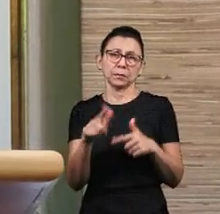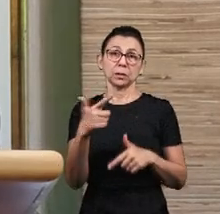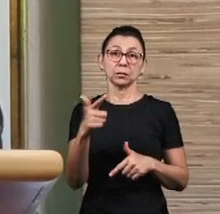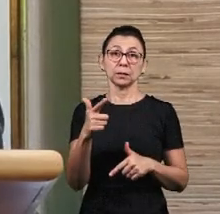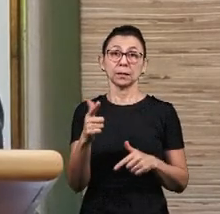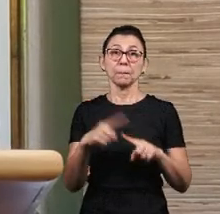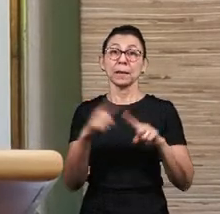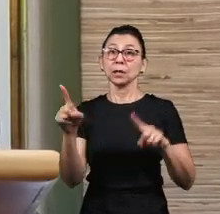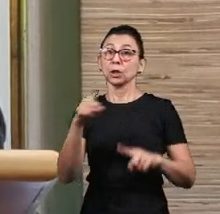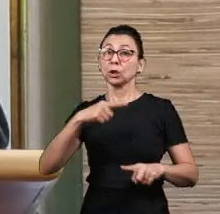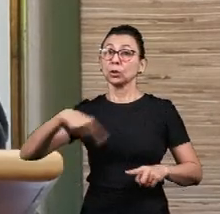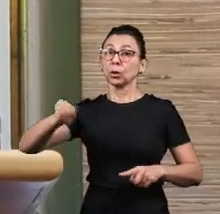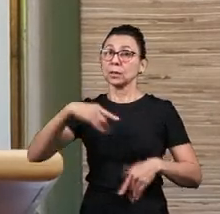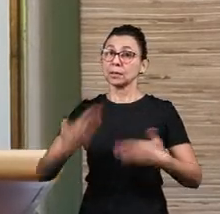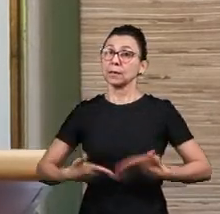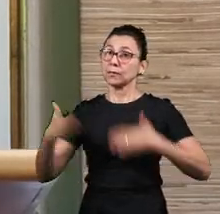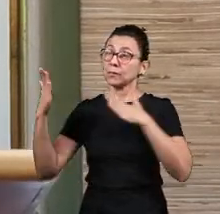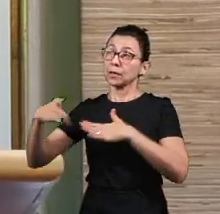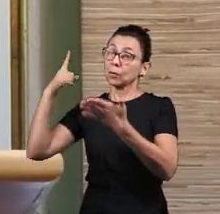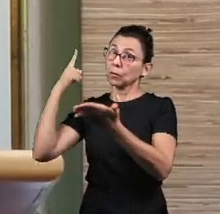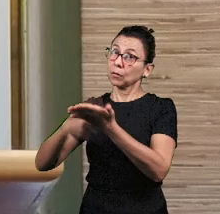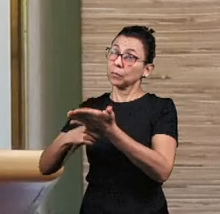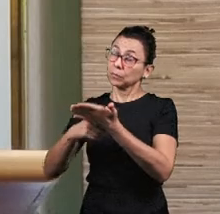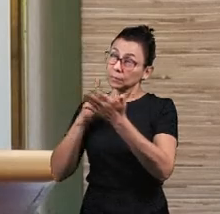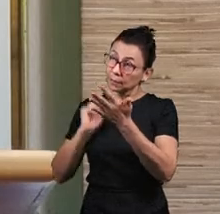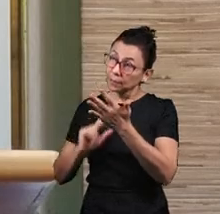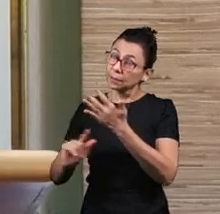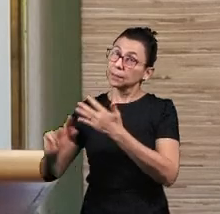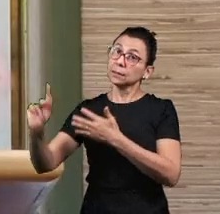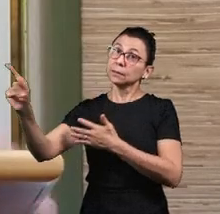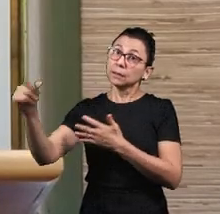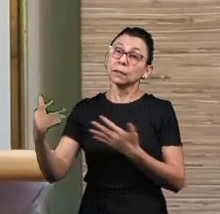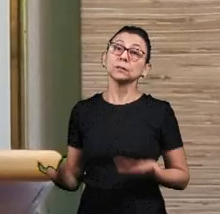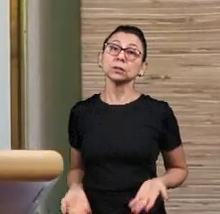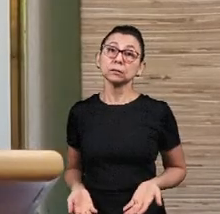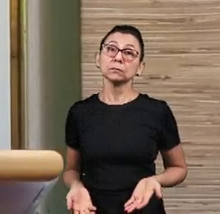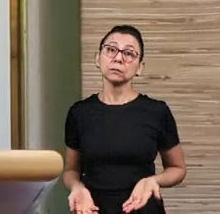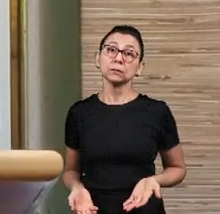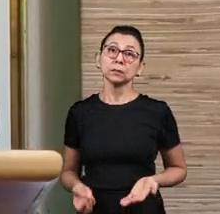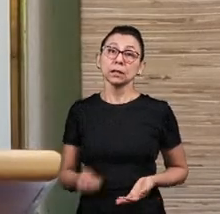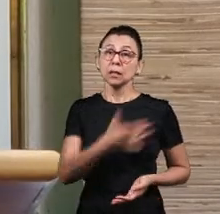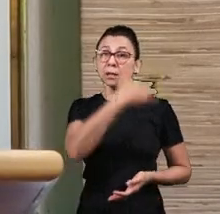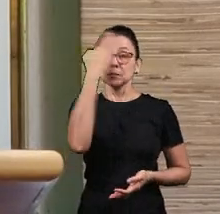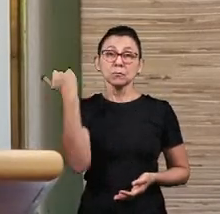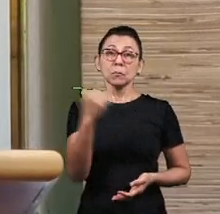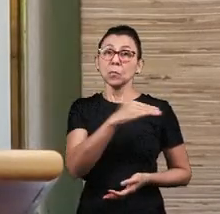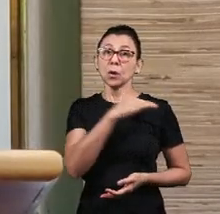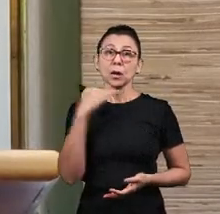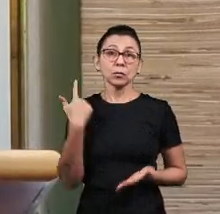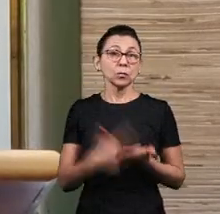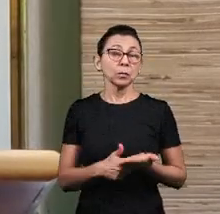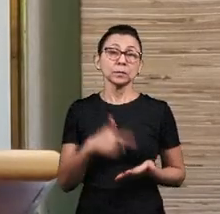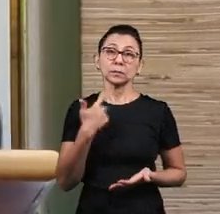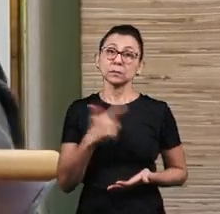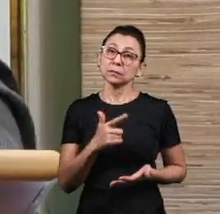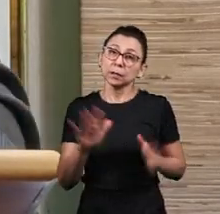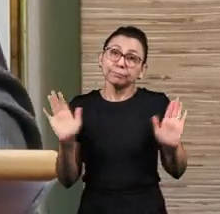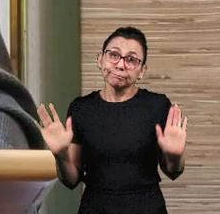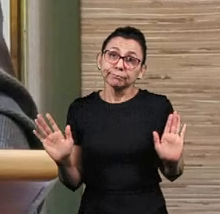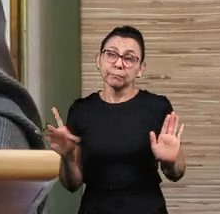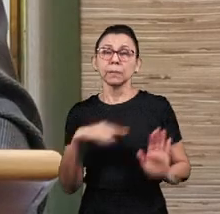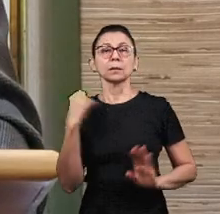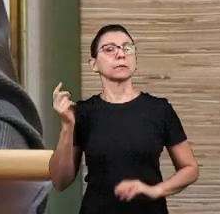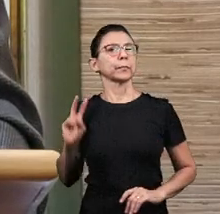un engagement avec l'éternité. Et ceux qui partent nous quittent, et nous quittent parce qu'ils n'ont plus cet engagement.